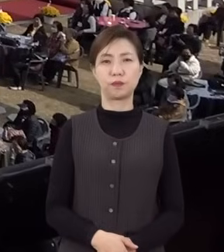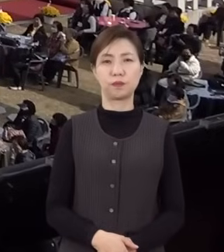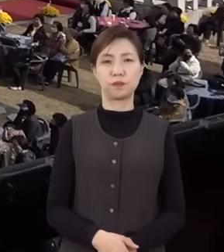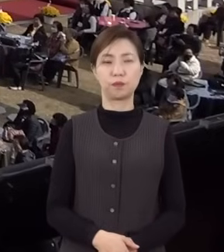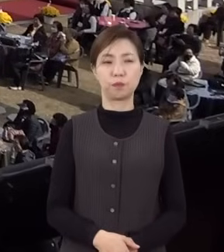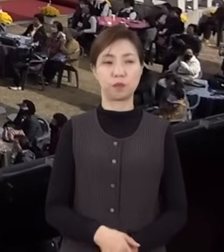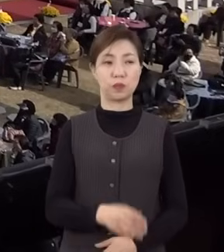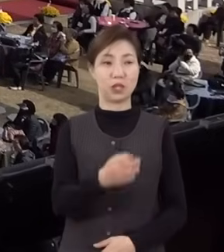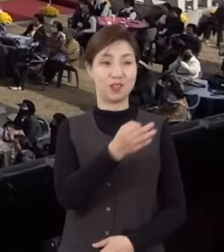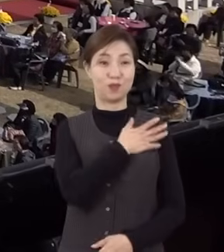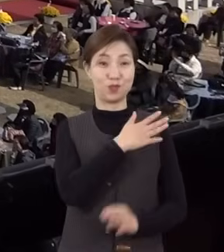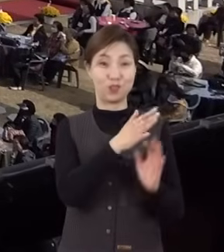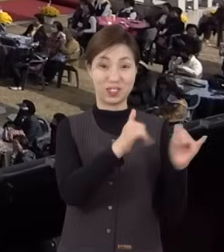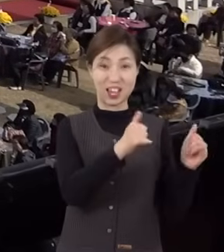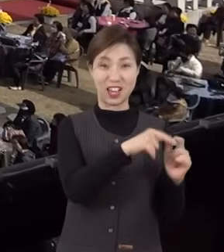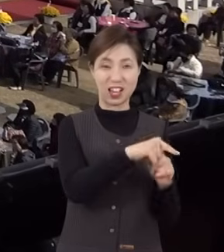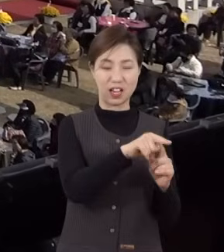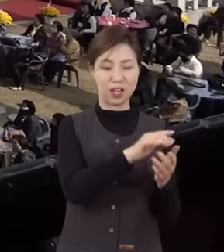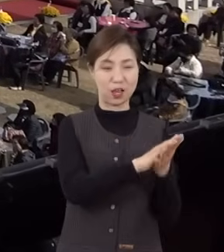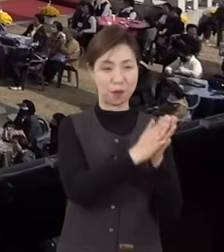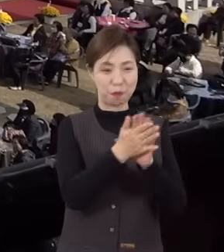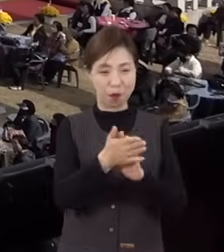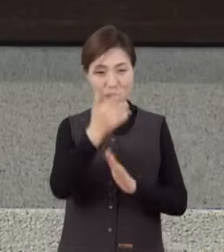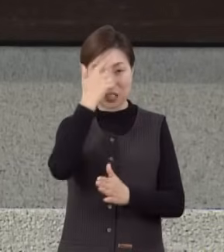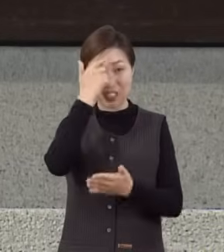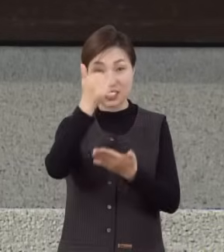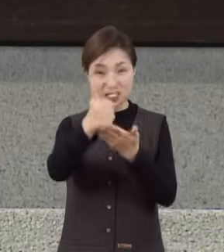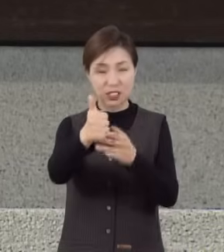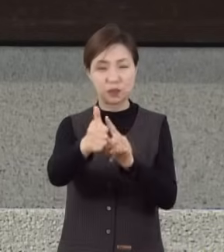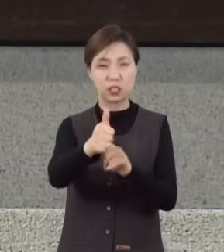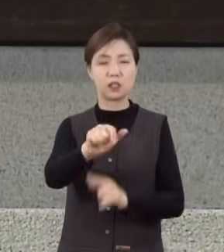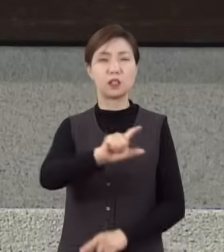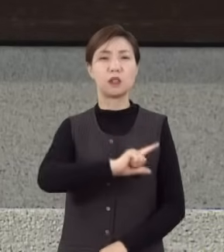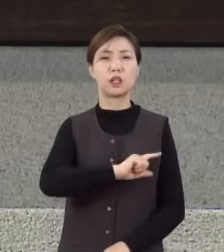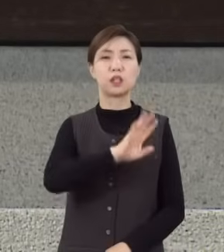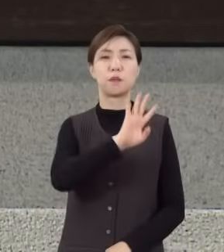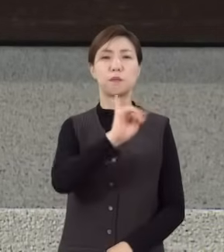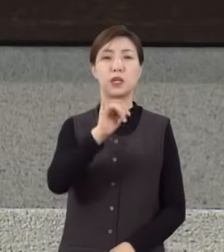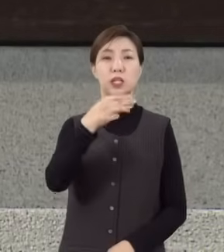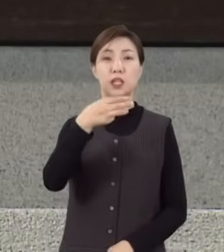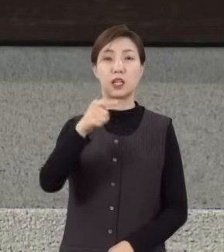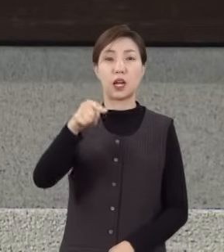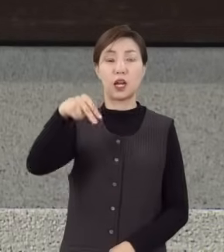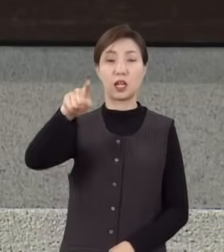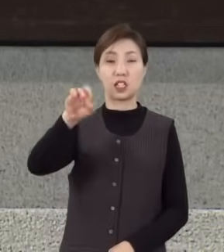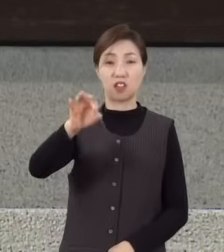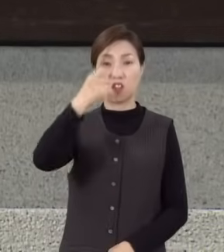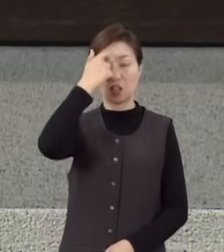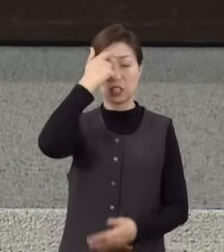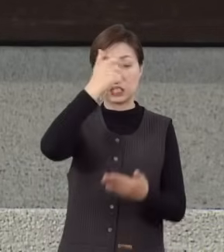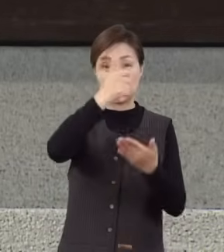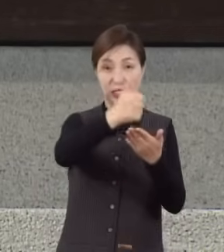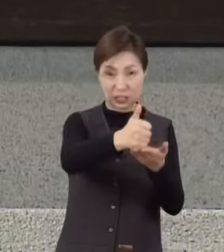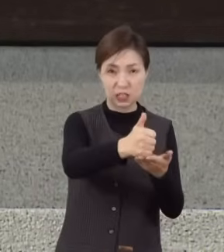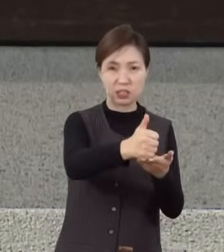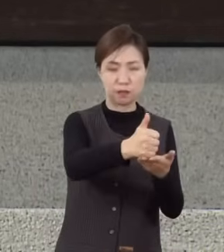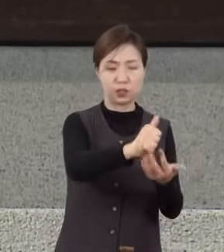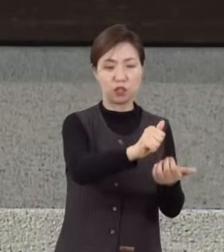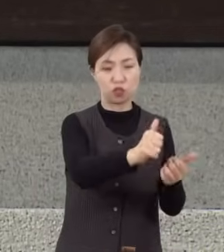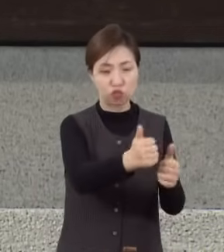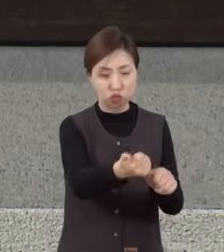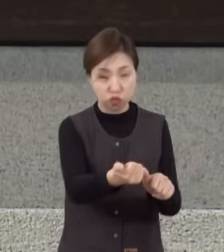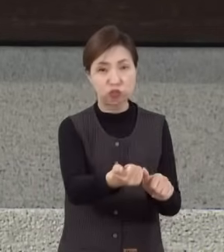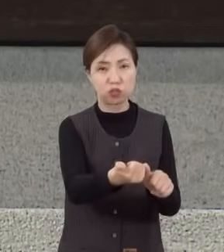비라선 스님이 하루 만에 숨이 끊기고 난 뒤에 비라선 스님의 몸을 거두어서